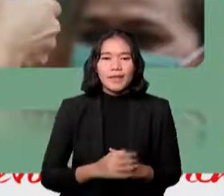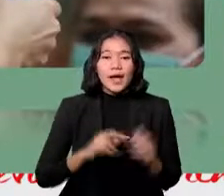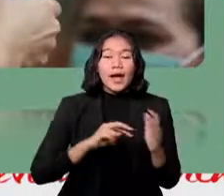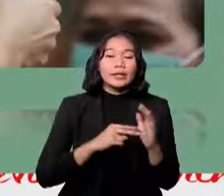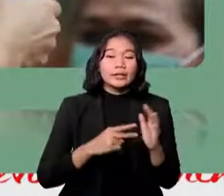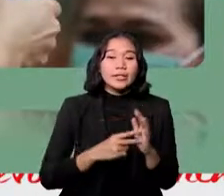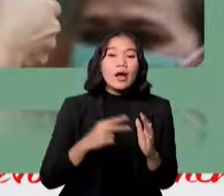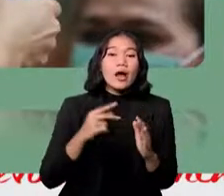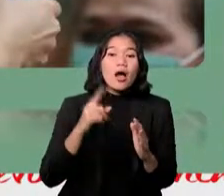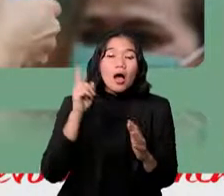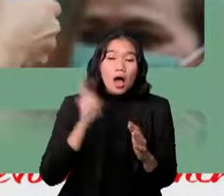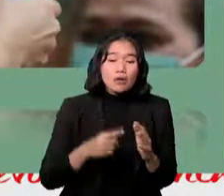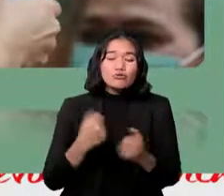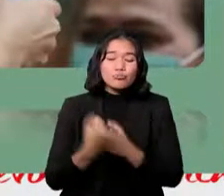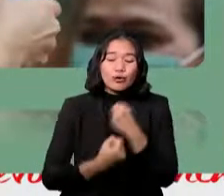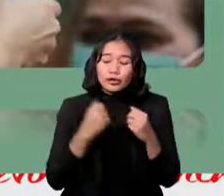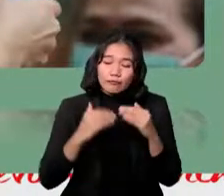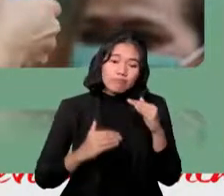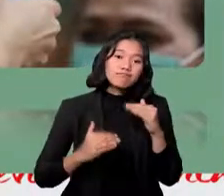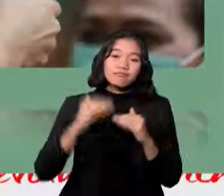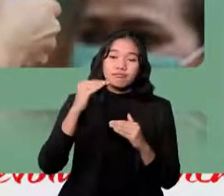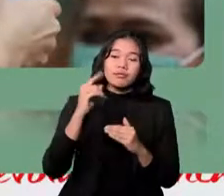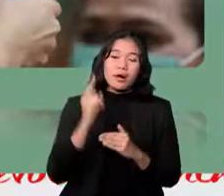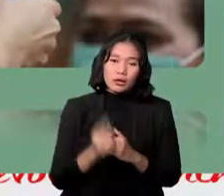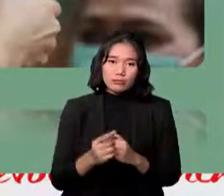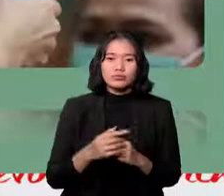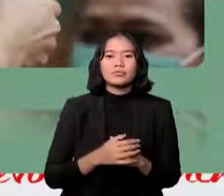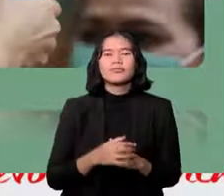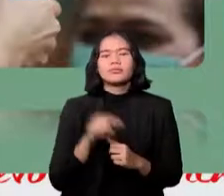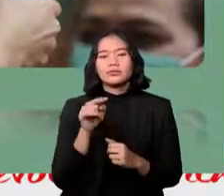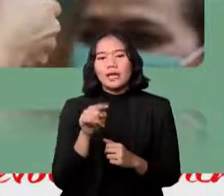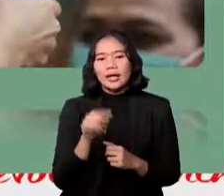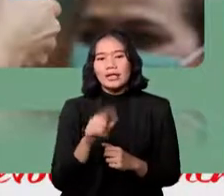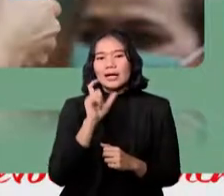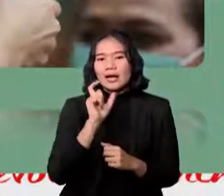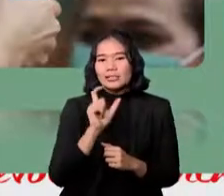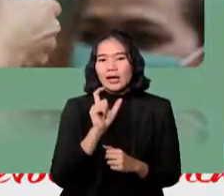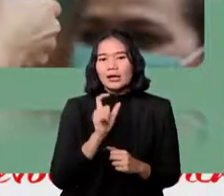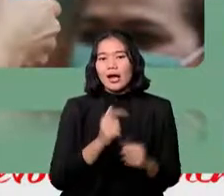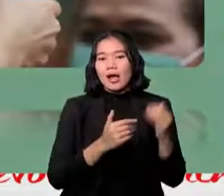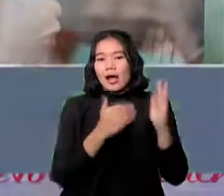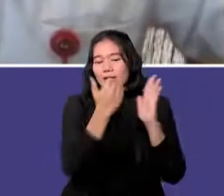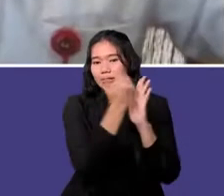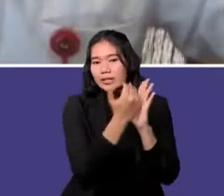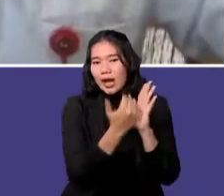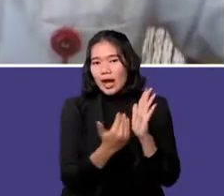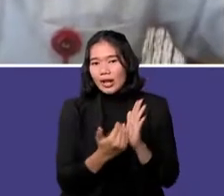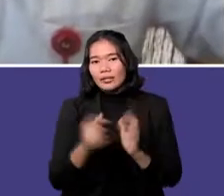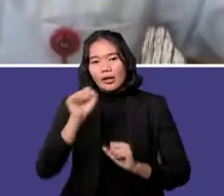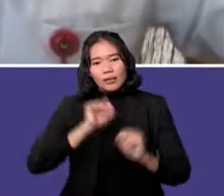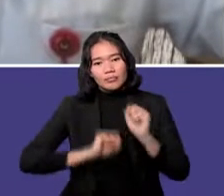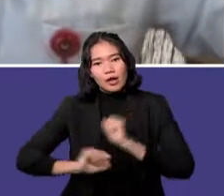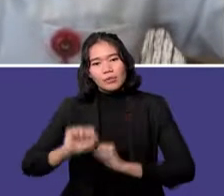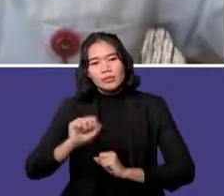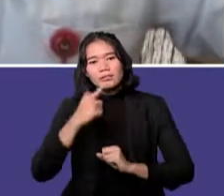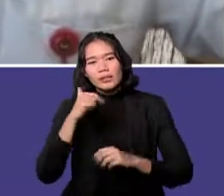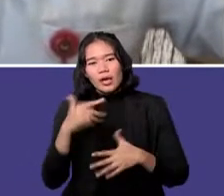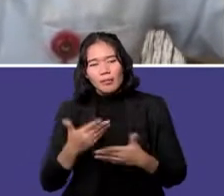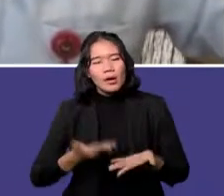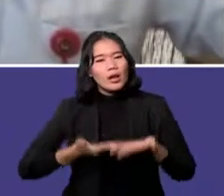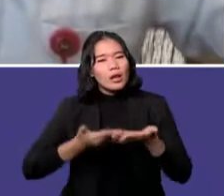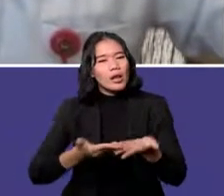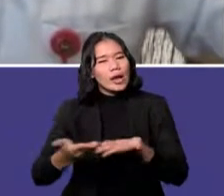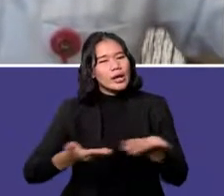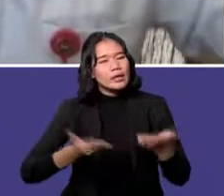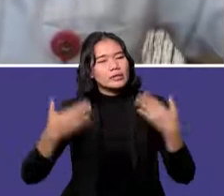lebih dibanding sebelum pandemi terjadi. Nah, ini adalah syarat-syarat epidemiologi, syarat pelaksanaan pelayanan kesehatan gitu.